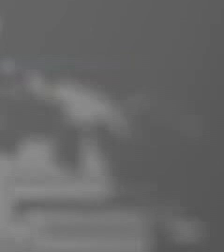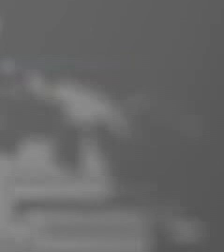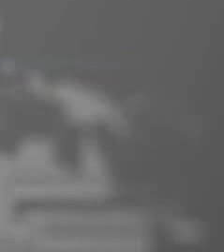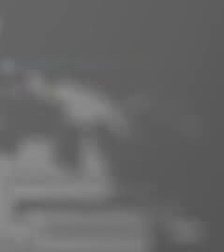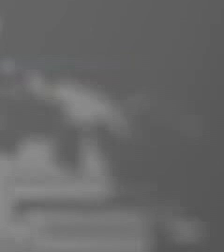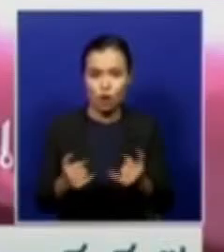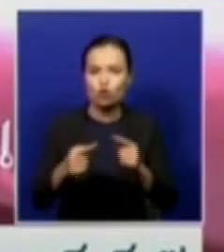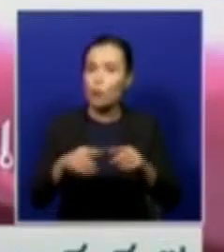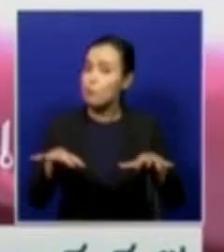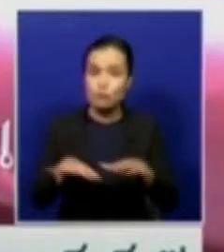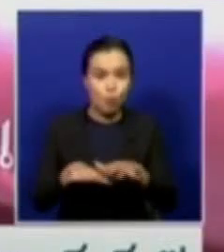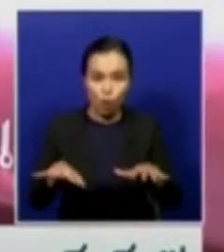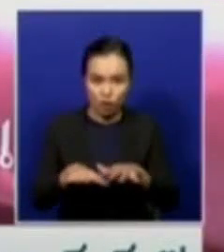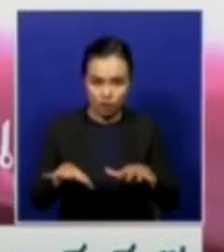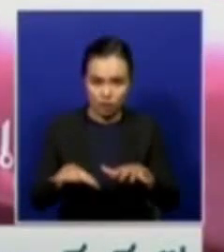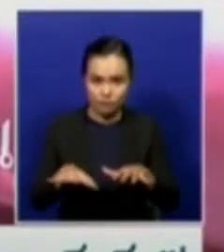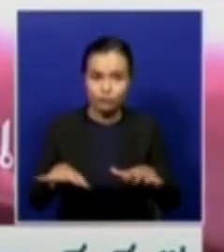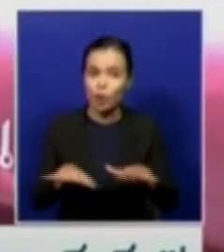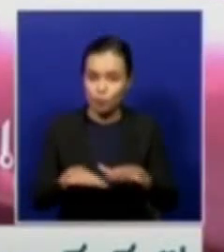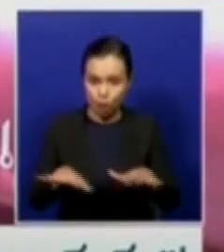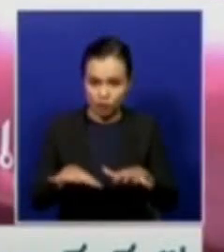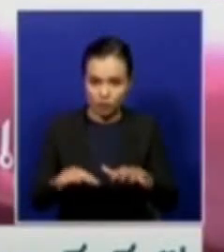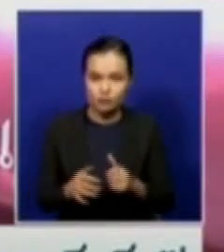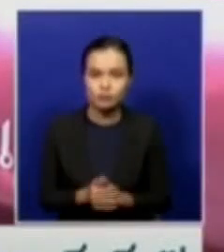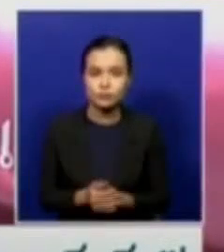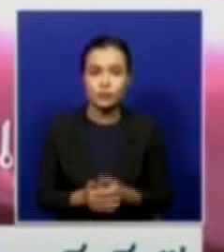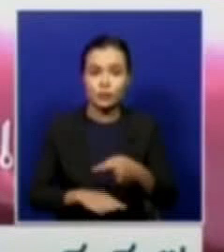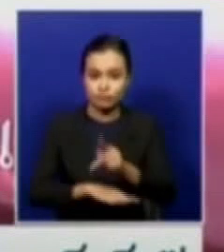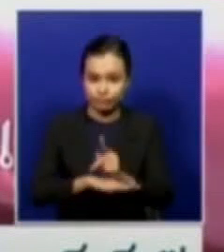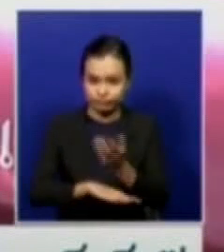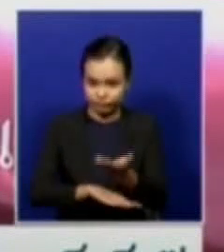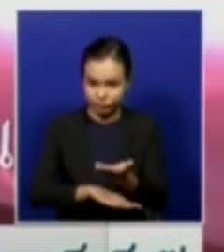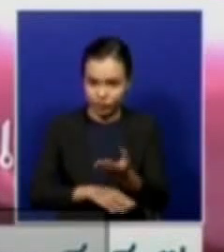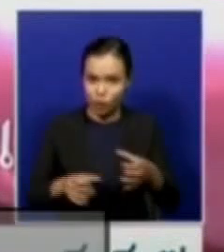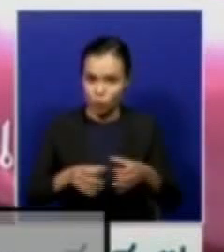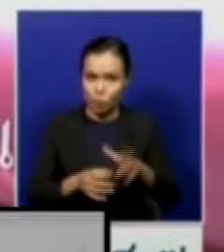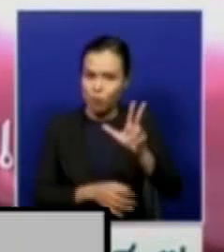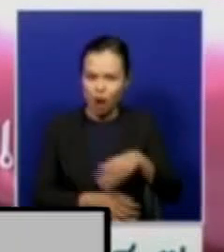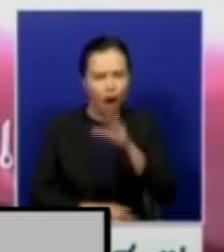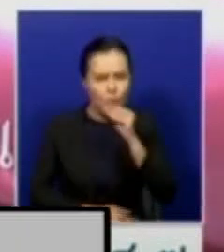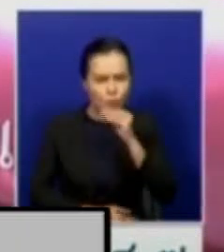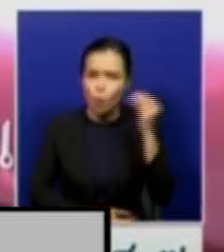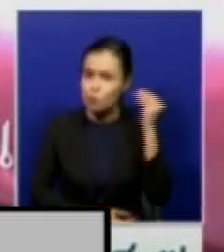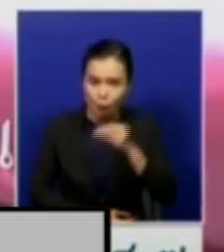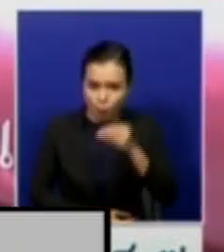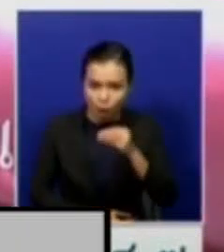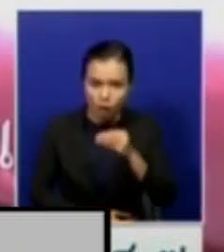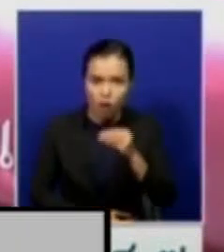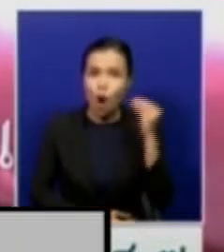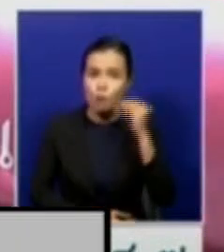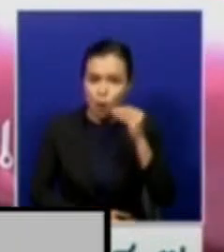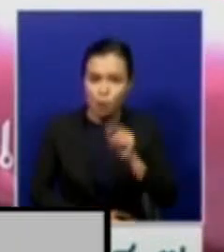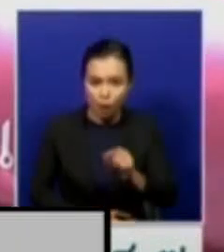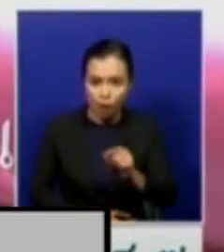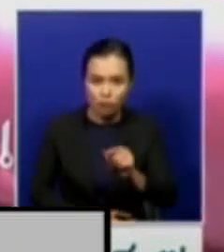ก.เราไม่ทิ้งกัน2020เนี่ยแต่จริงๆมันคือพ.ร.ก.เราเป็นหนี้ด้วยกัน2020 มูลค่า1ล้านล้านบาทบอกว่าพร